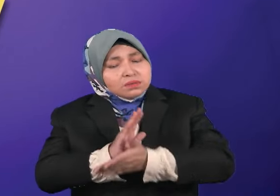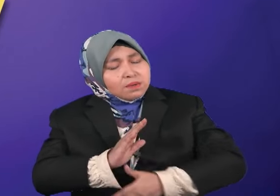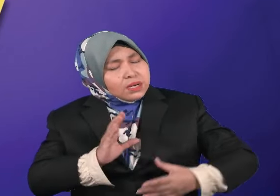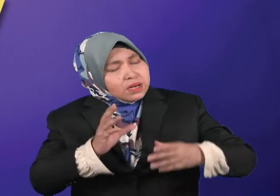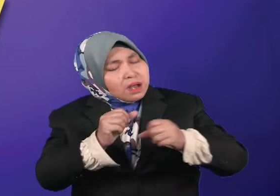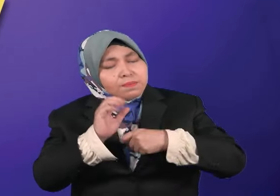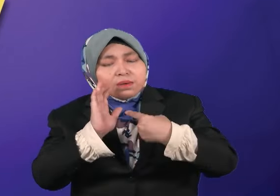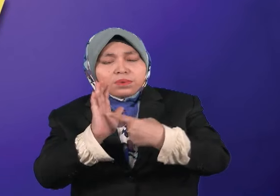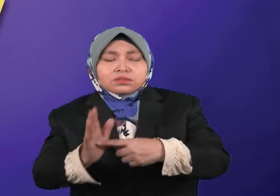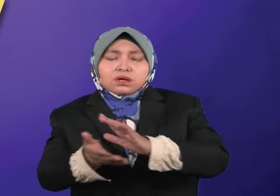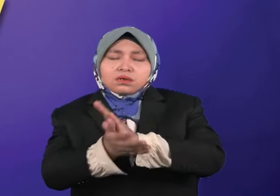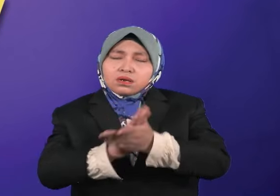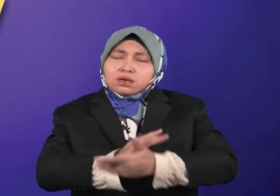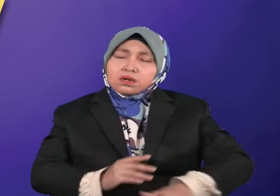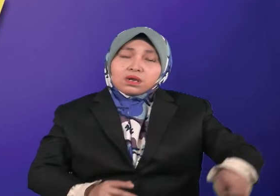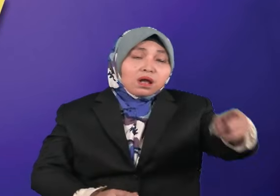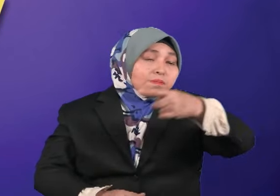ولعلكم